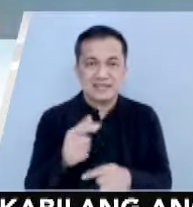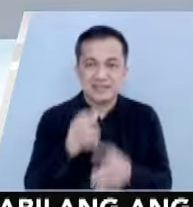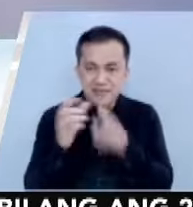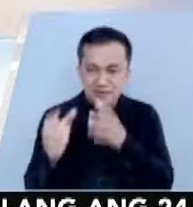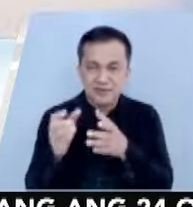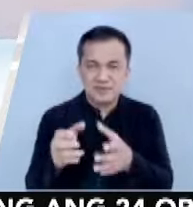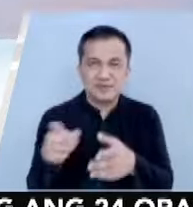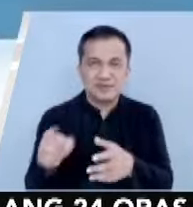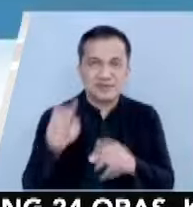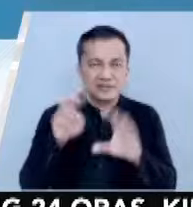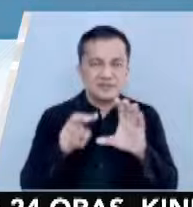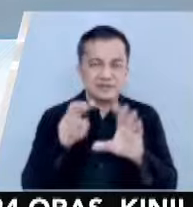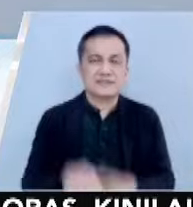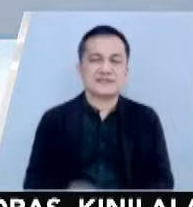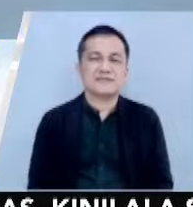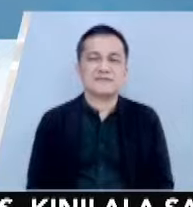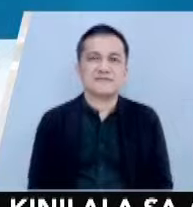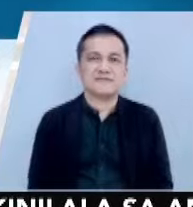video.